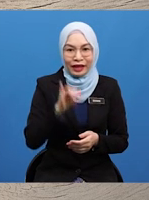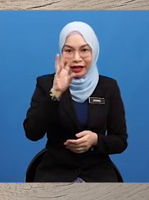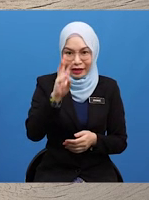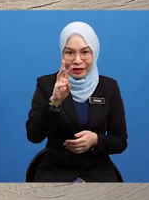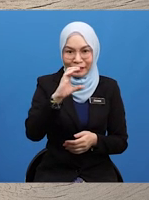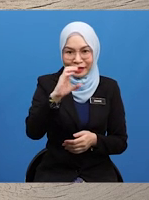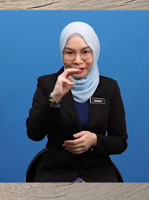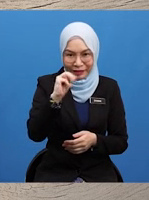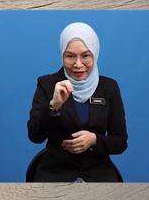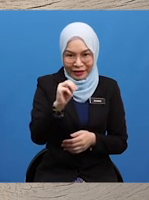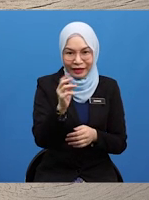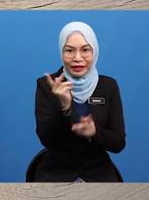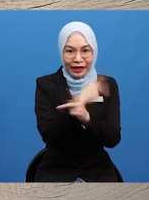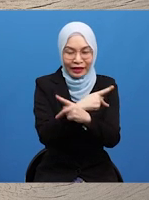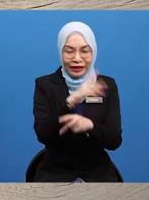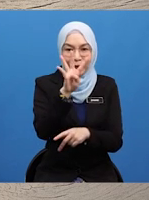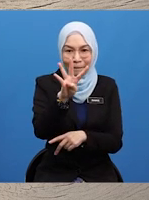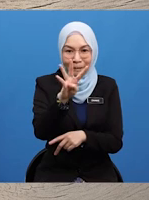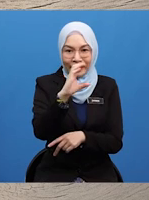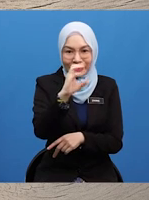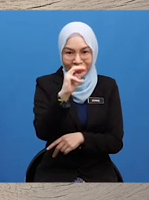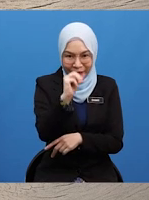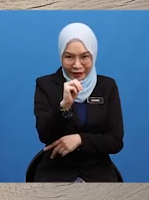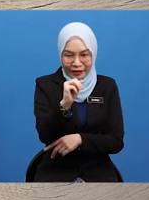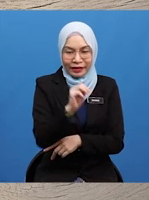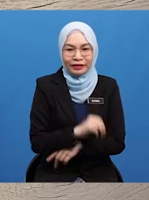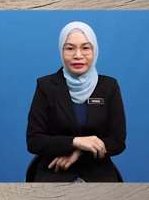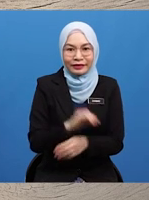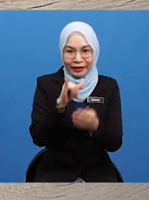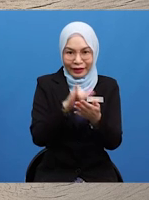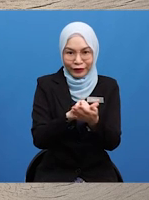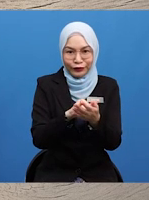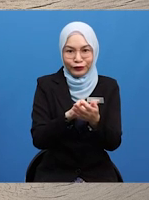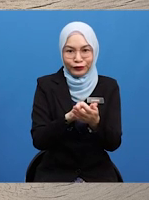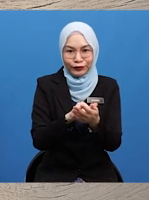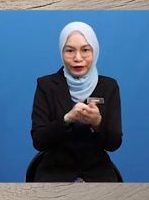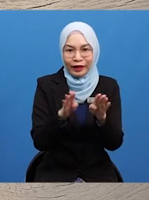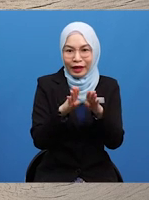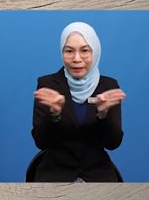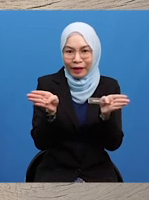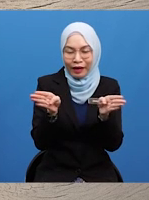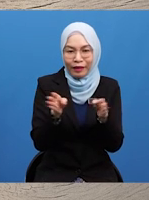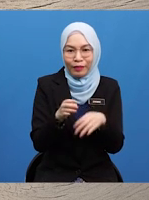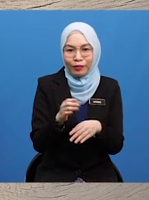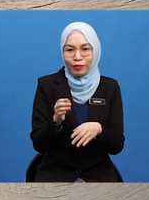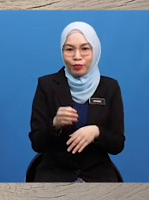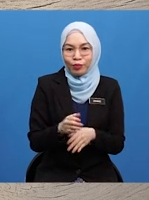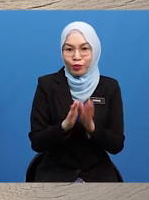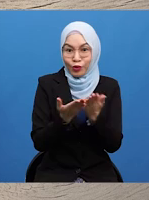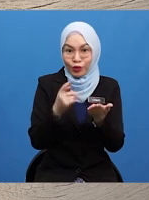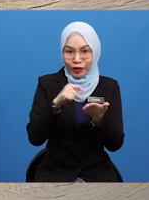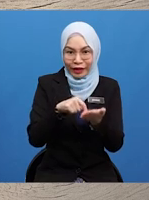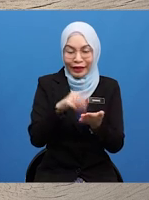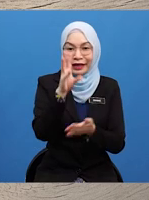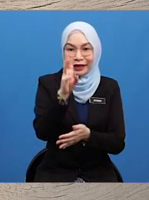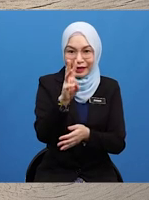cm darab 4 cm, iaitu lebar buku ini. 6